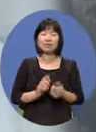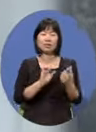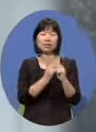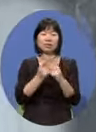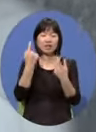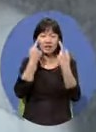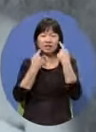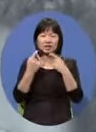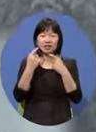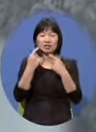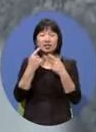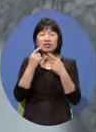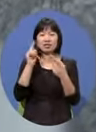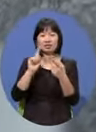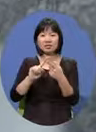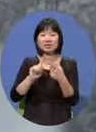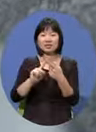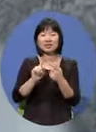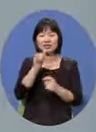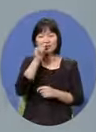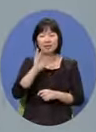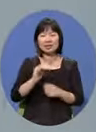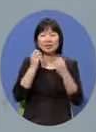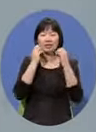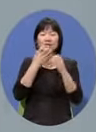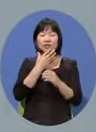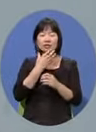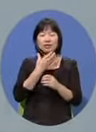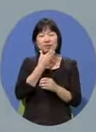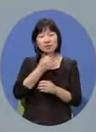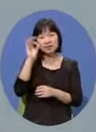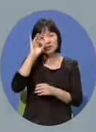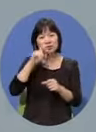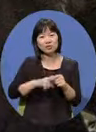서로의 상처를 안아주고 새로운 행복을 찾고자 한 재원.